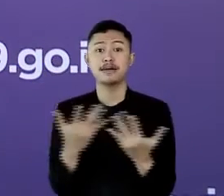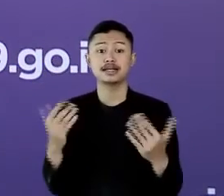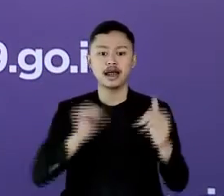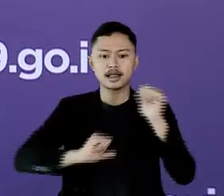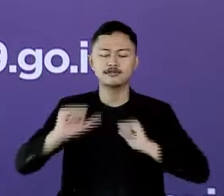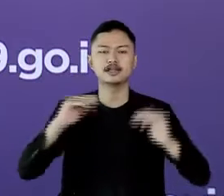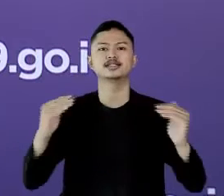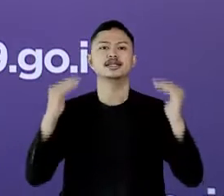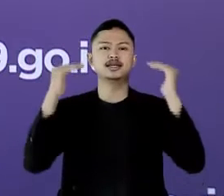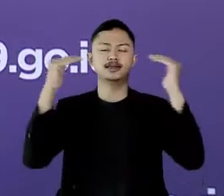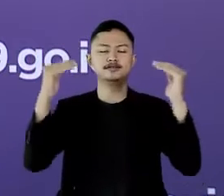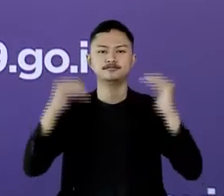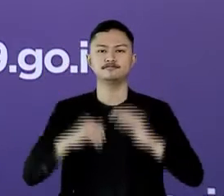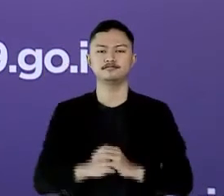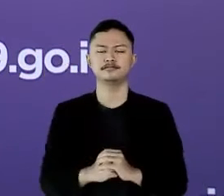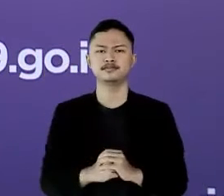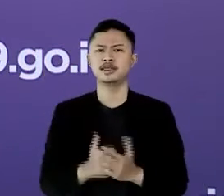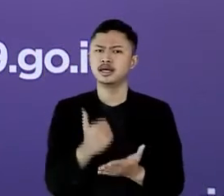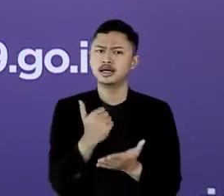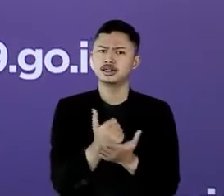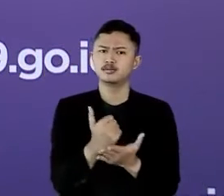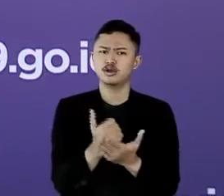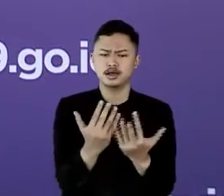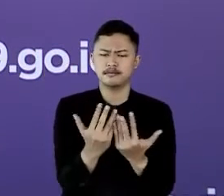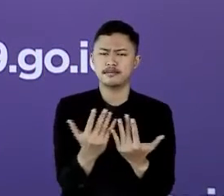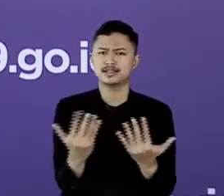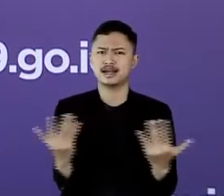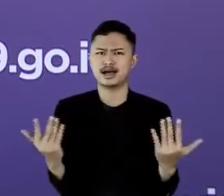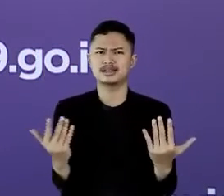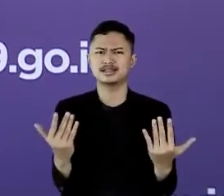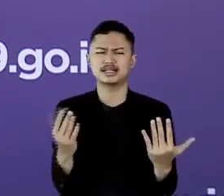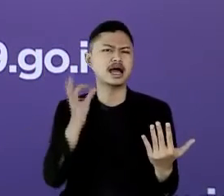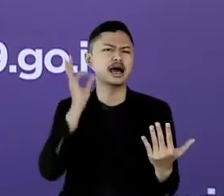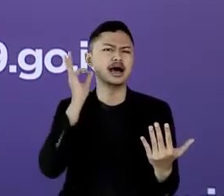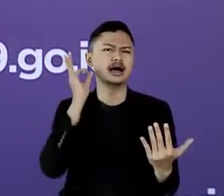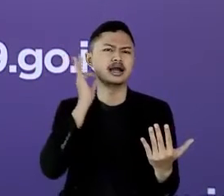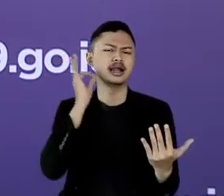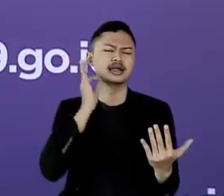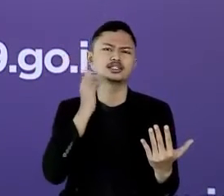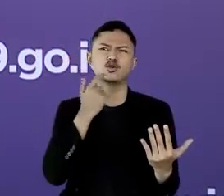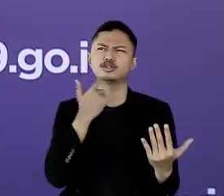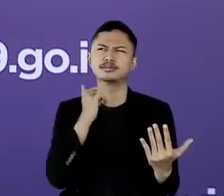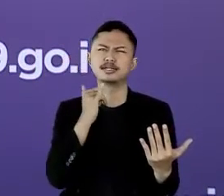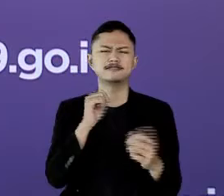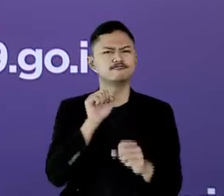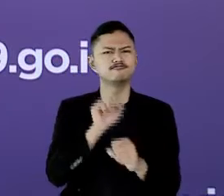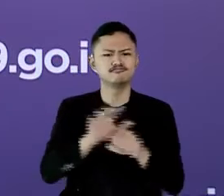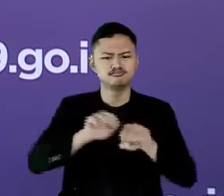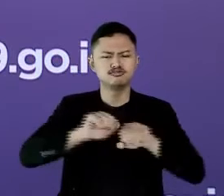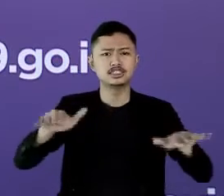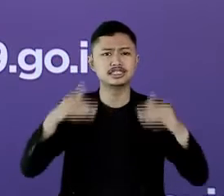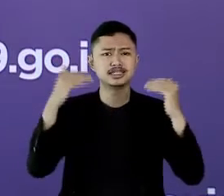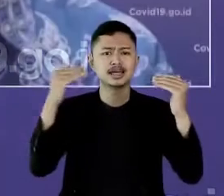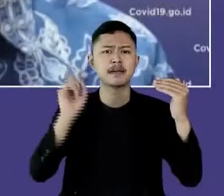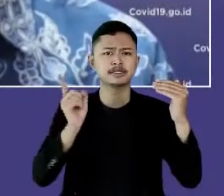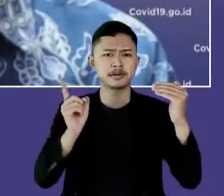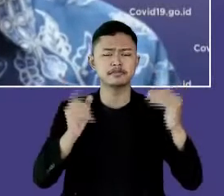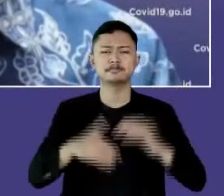meningkat. Nah, bagaimana sebetulnya mobilitas manusia menjadi potensi penularan yang paling tinggi sebetulnya, Pak